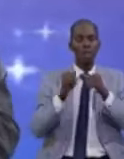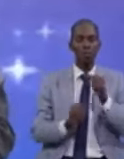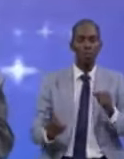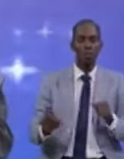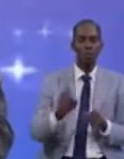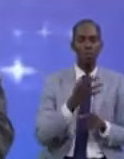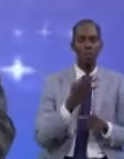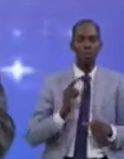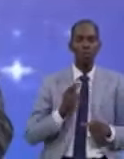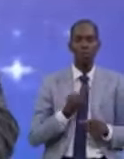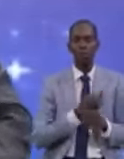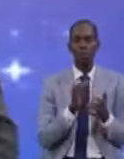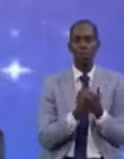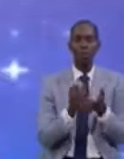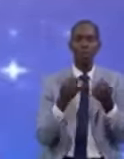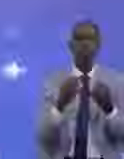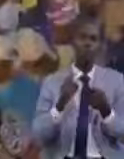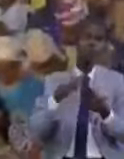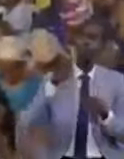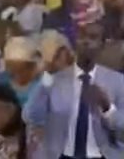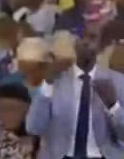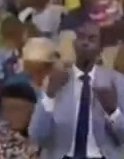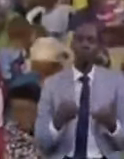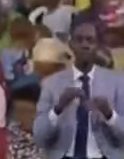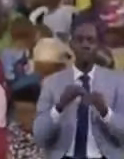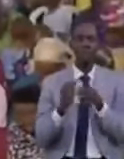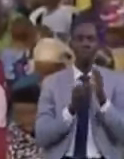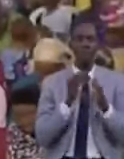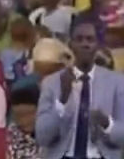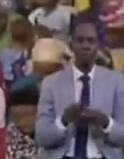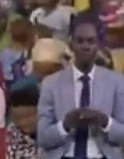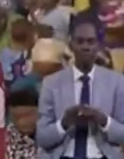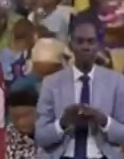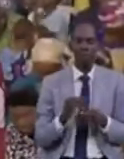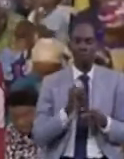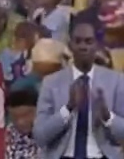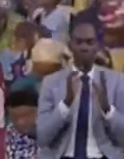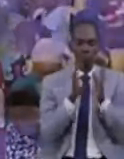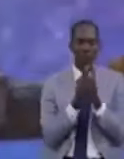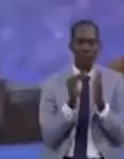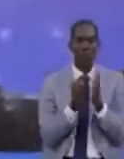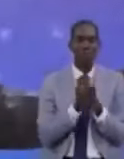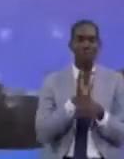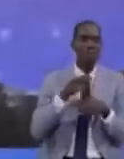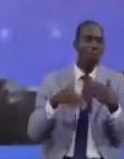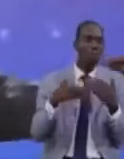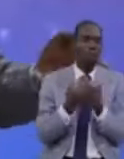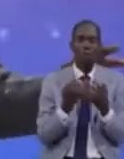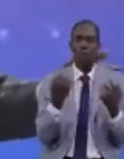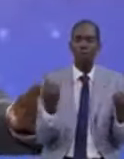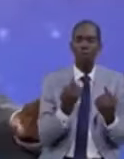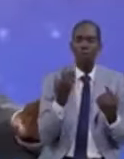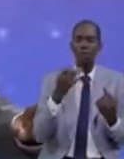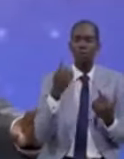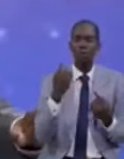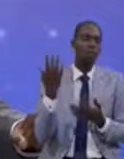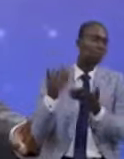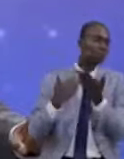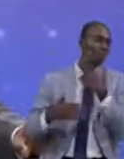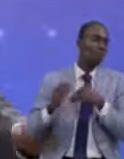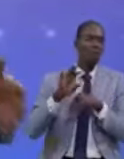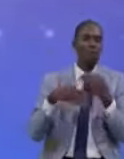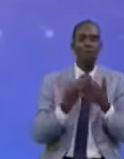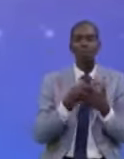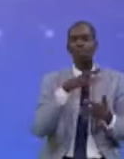de ceux qui viennent à toi maintenant au nom de Jésus je prie que tous les péchés de passé les transgressions du